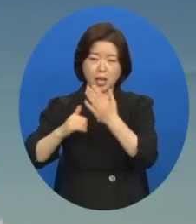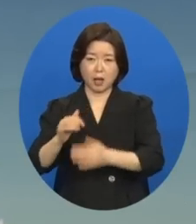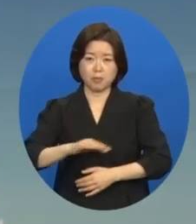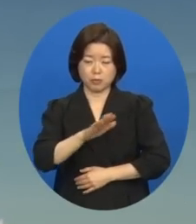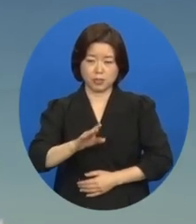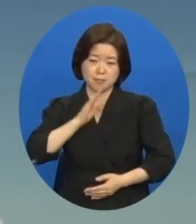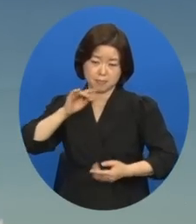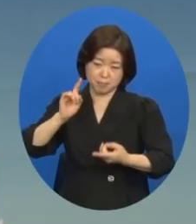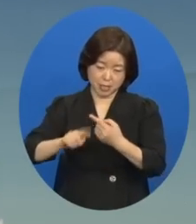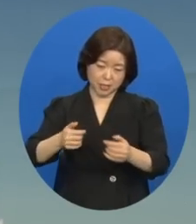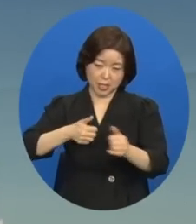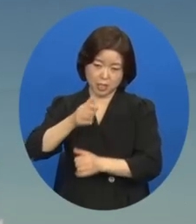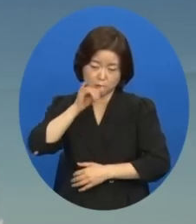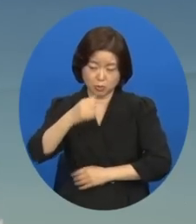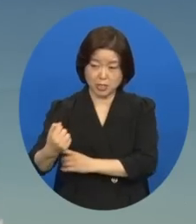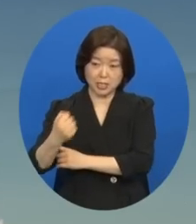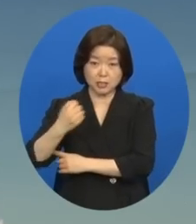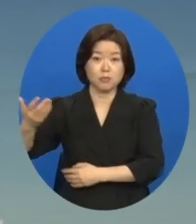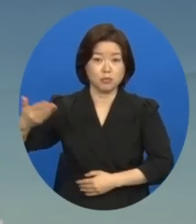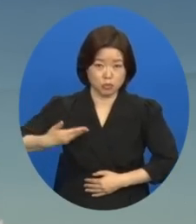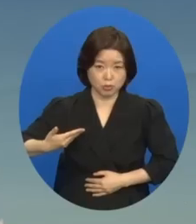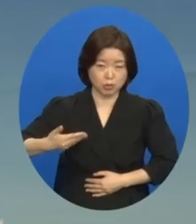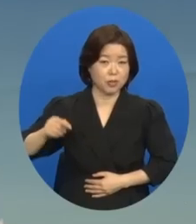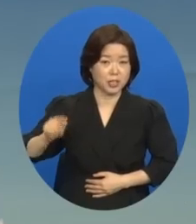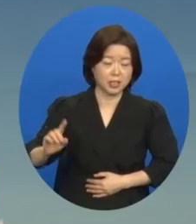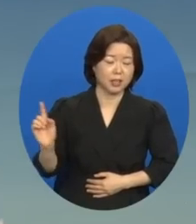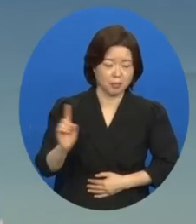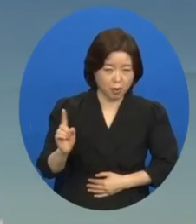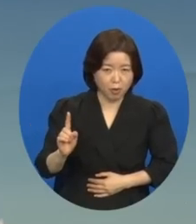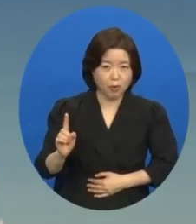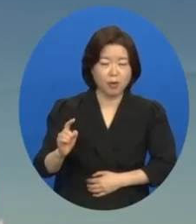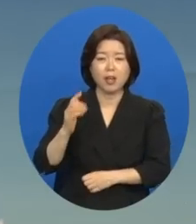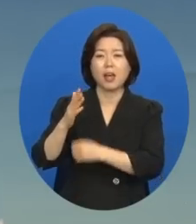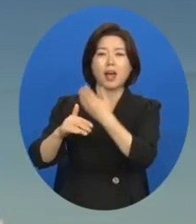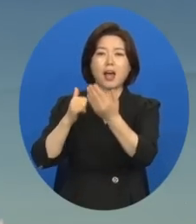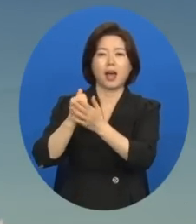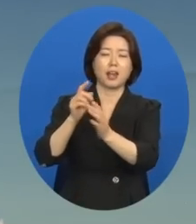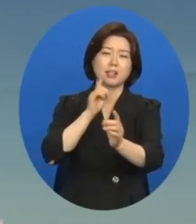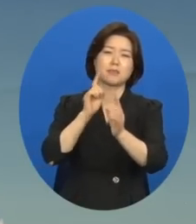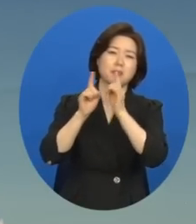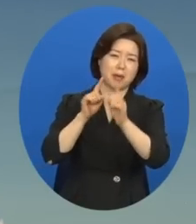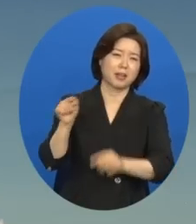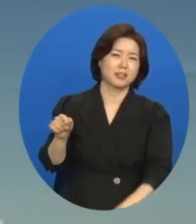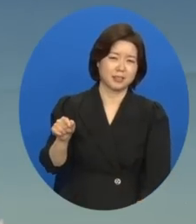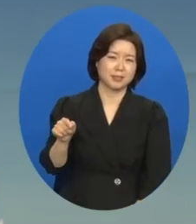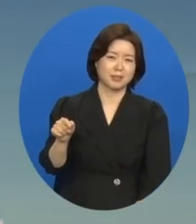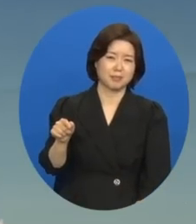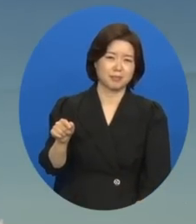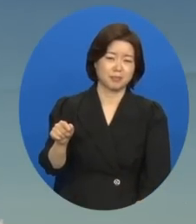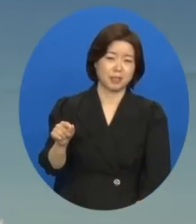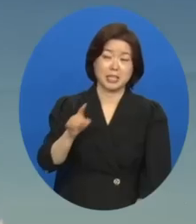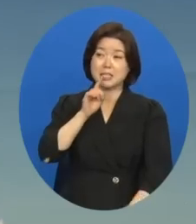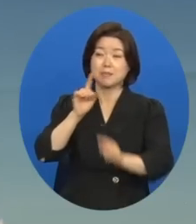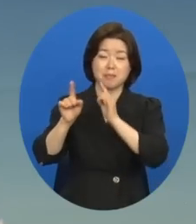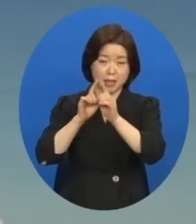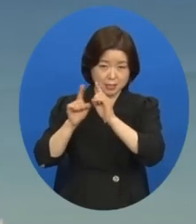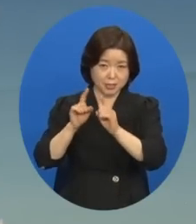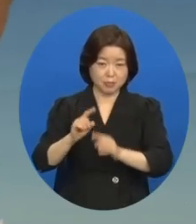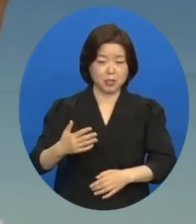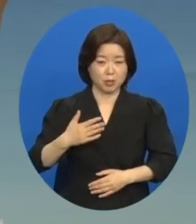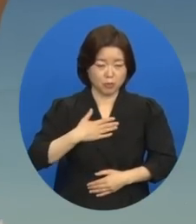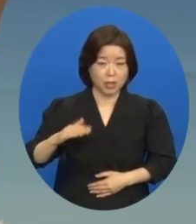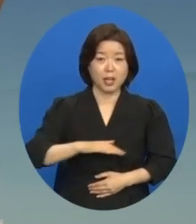이길 수 있는 무기를 주셨는데 그것이 바로 하나님의 말씀입니다. 이 말씀이